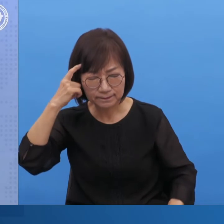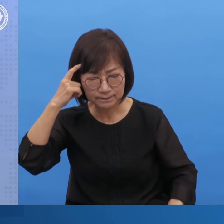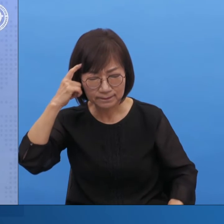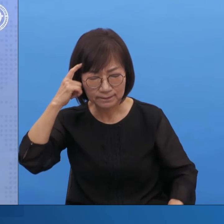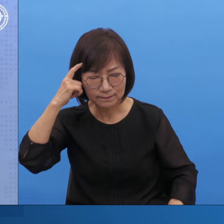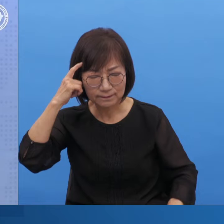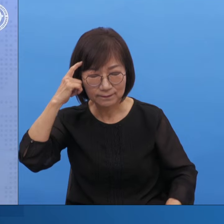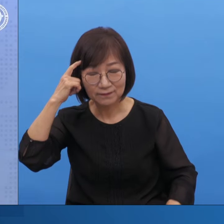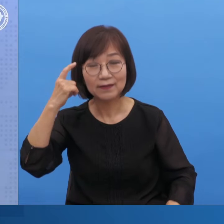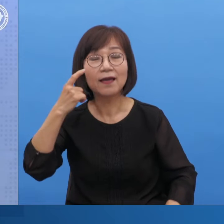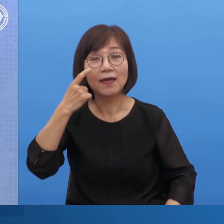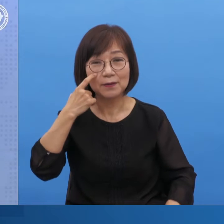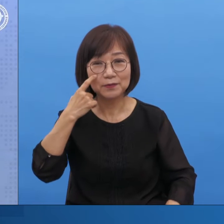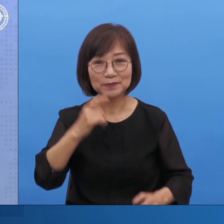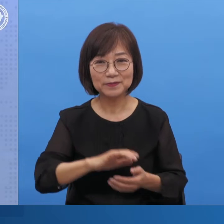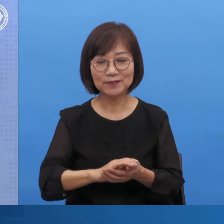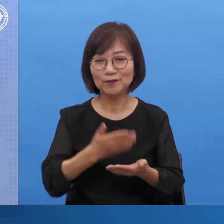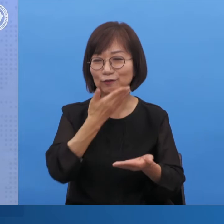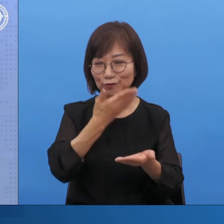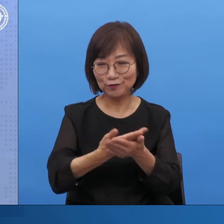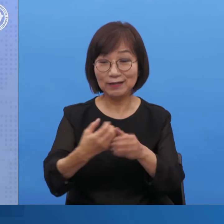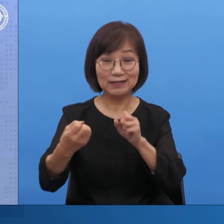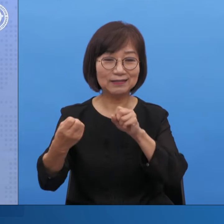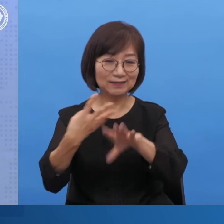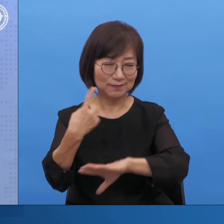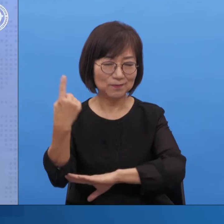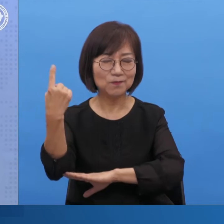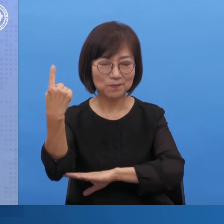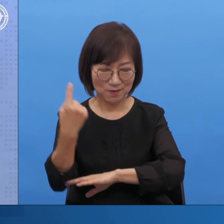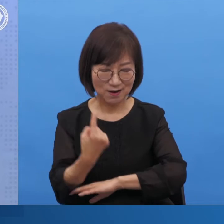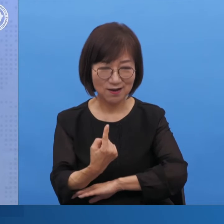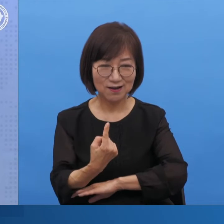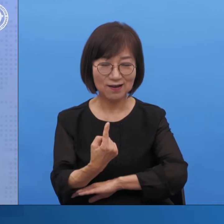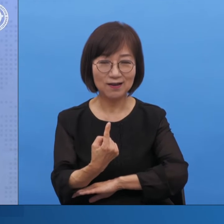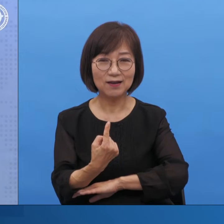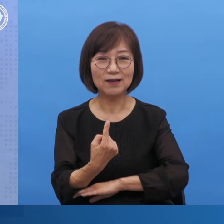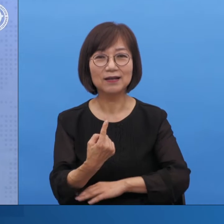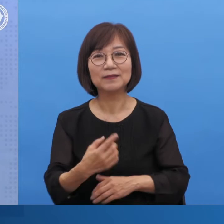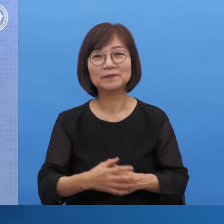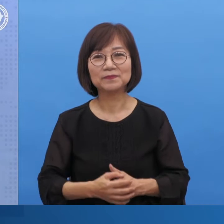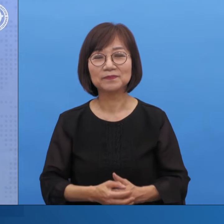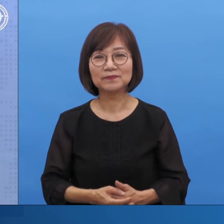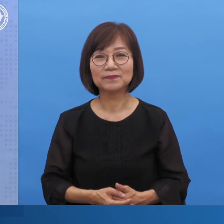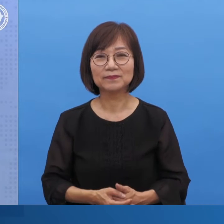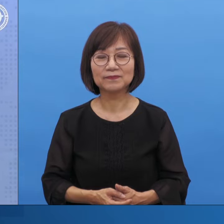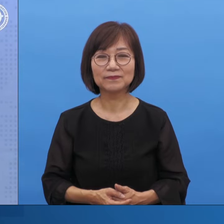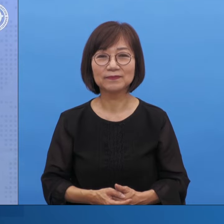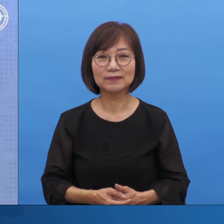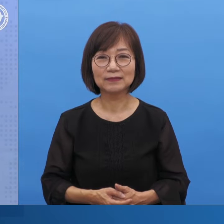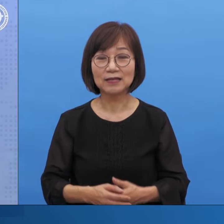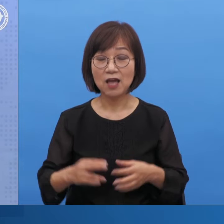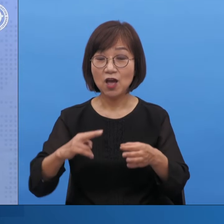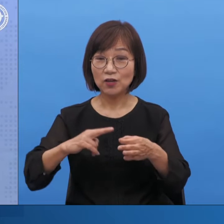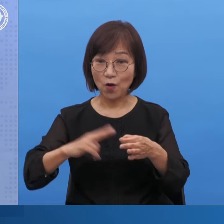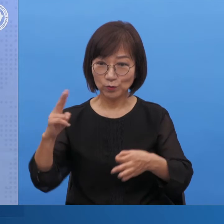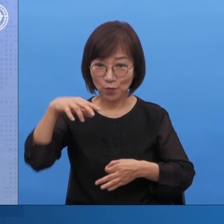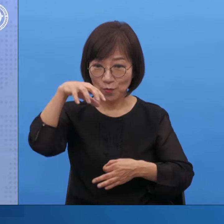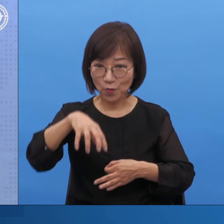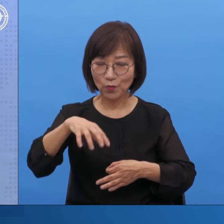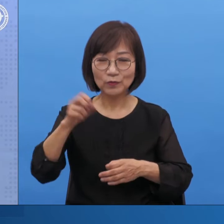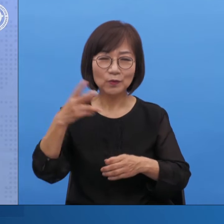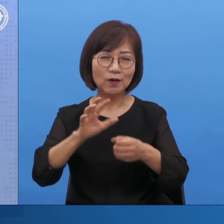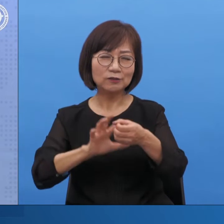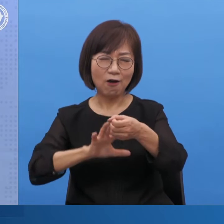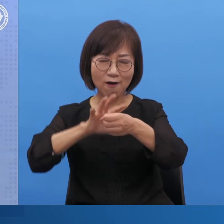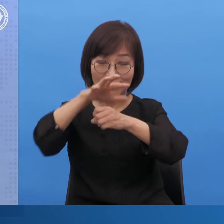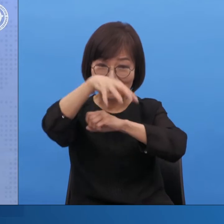it. 중요한 응답의 자리에 있게 될 겁니다. I believe that true and important answers will arise. 우리 영도와 전 세계